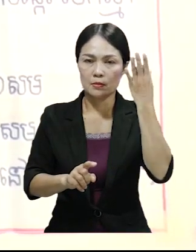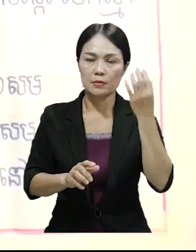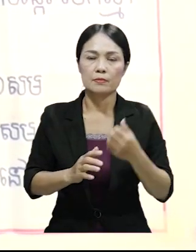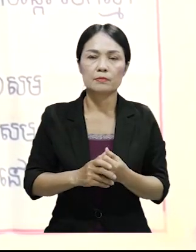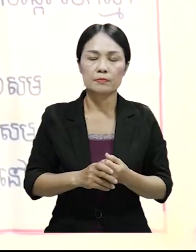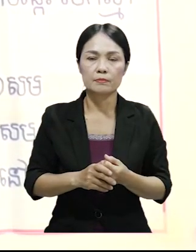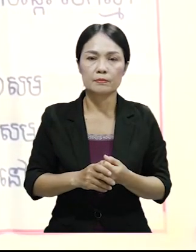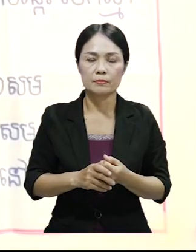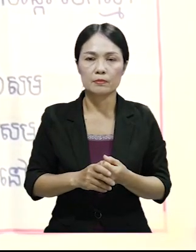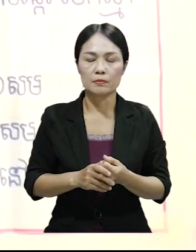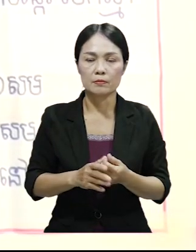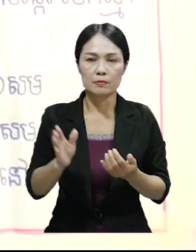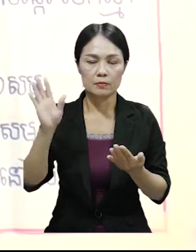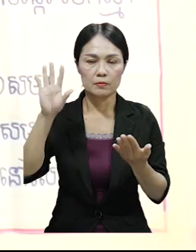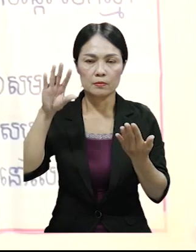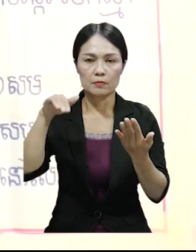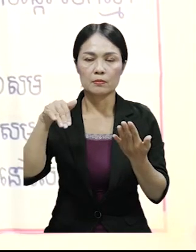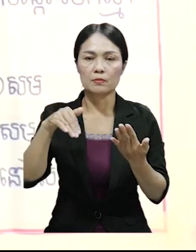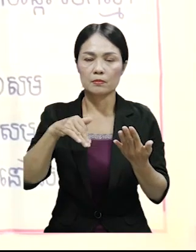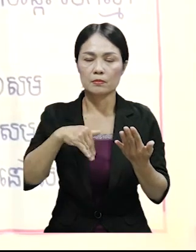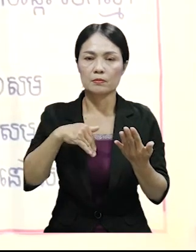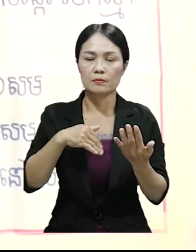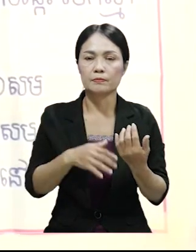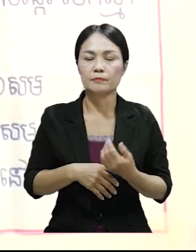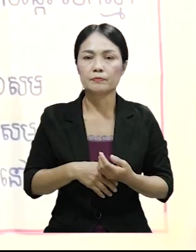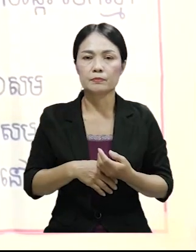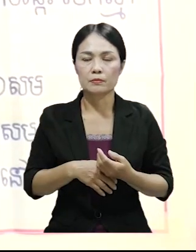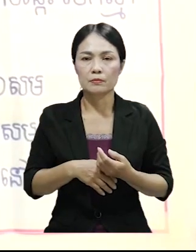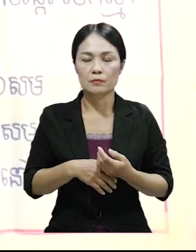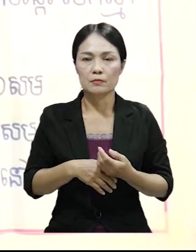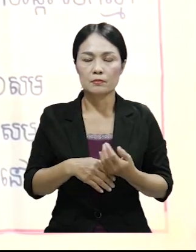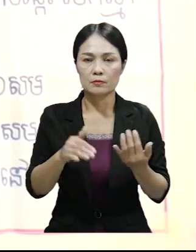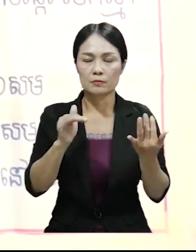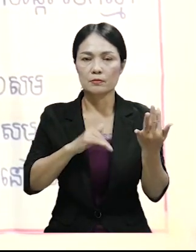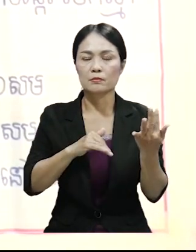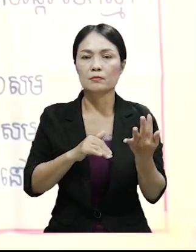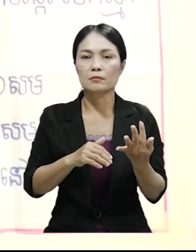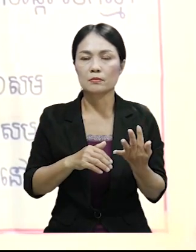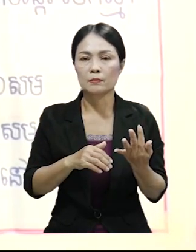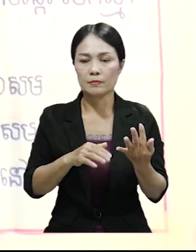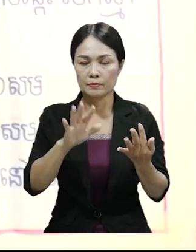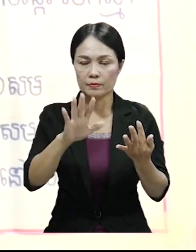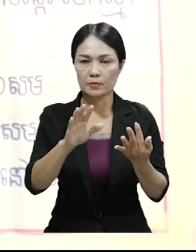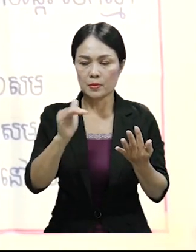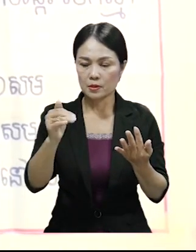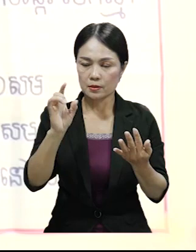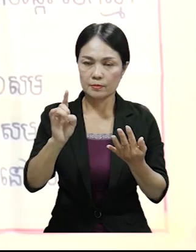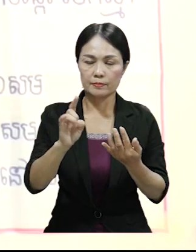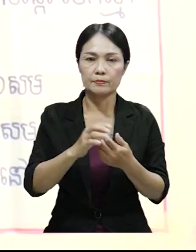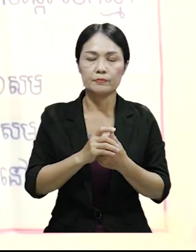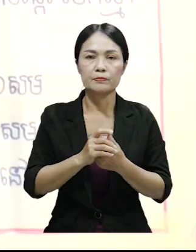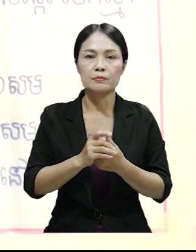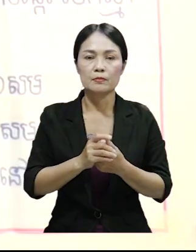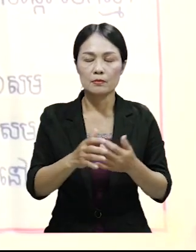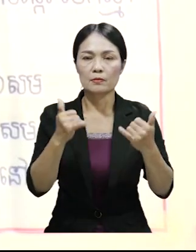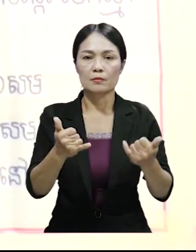មដៃស្ដាំវង់ក្រោមត្រឹមចុងដង្ហើមដោយឃ្លាតពីចុងដង្ហើមប្រហែលជា5សង់ទីទីម៉ែត្រណា